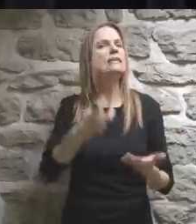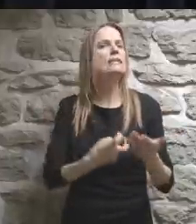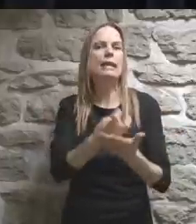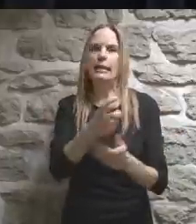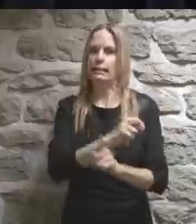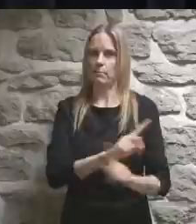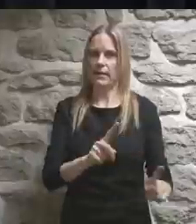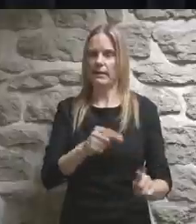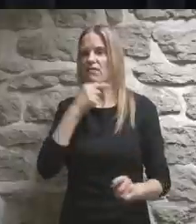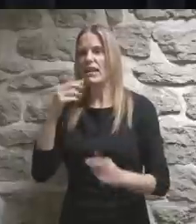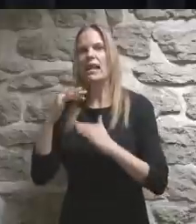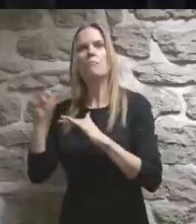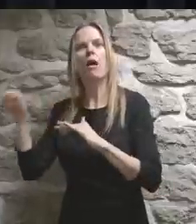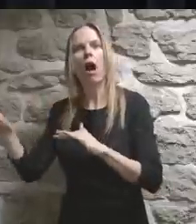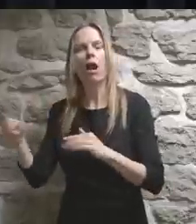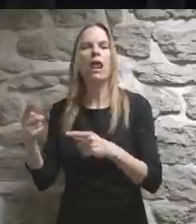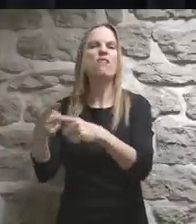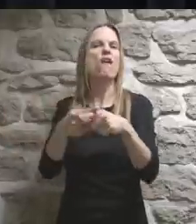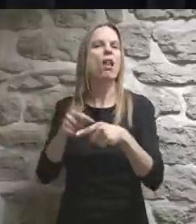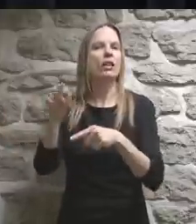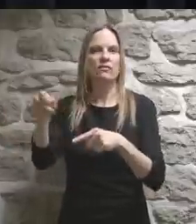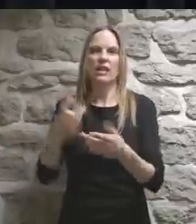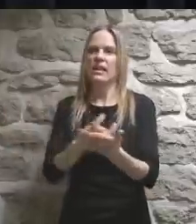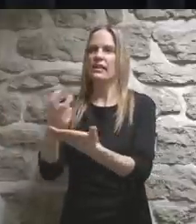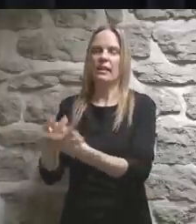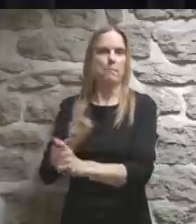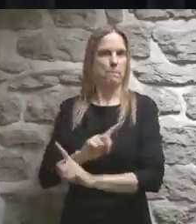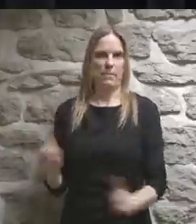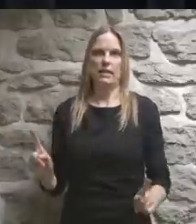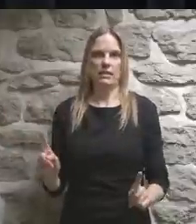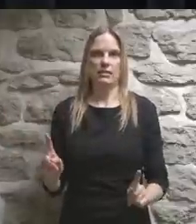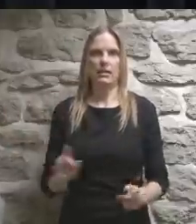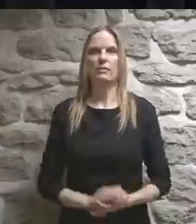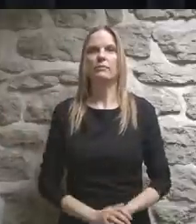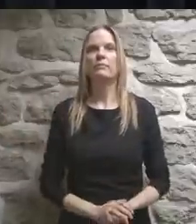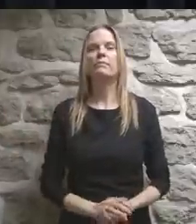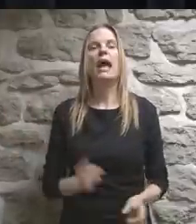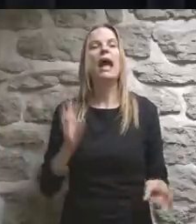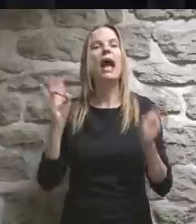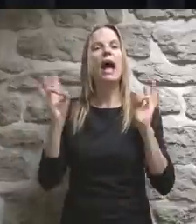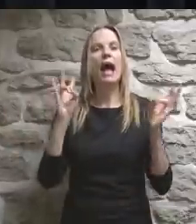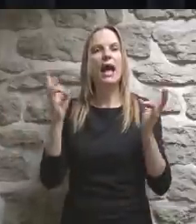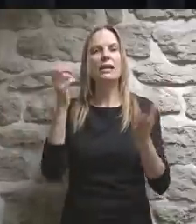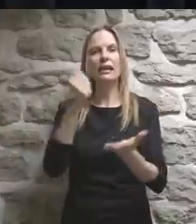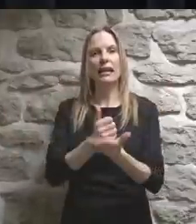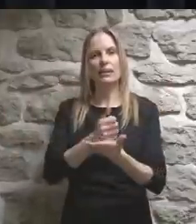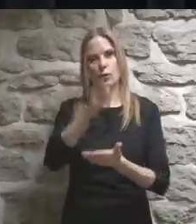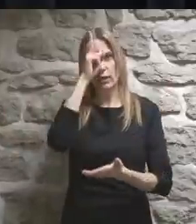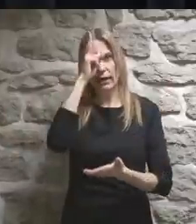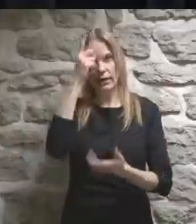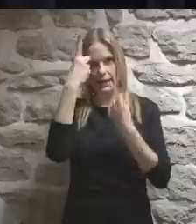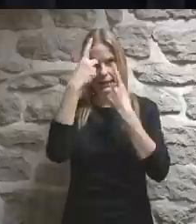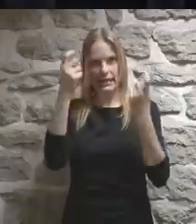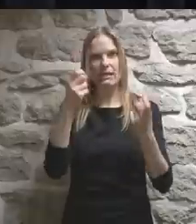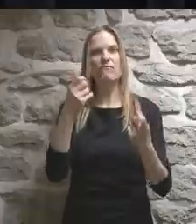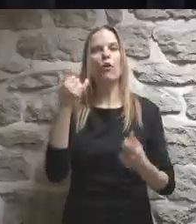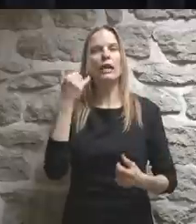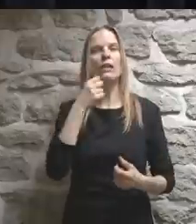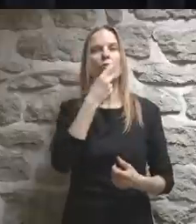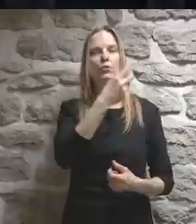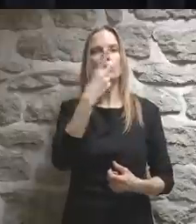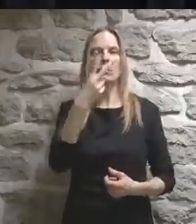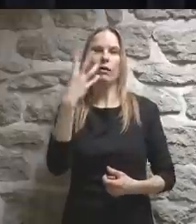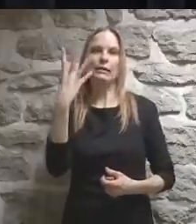ka Venemaale ega Valgevenesse. Häirekeskuse riigiinfo telefon 1247